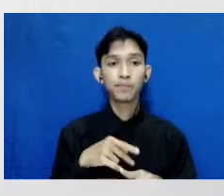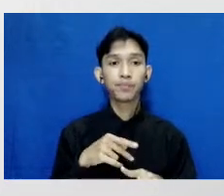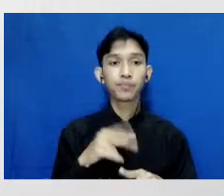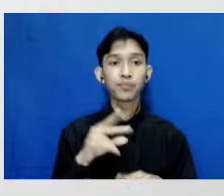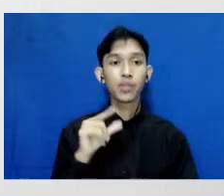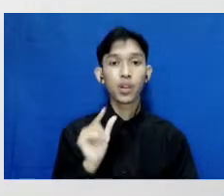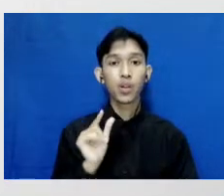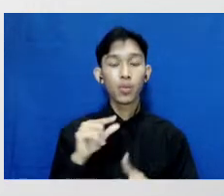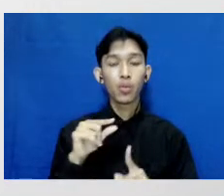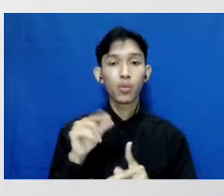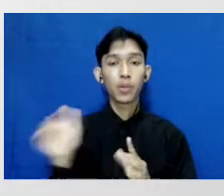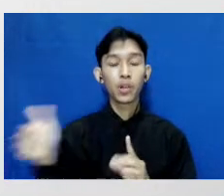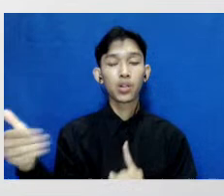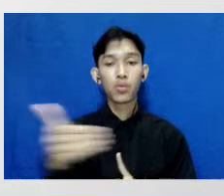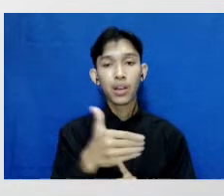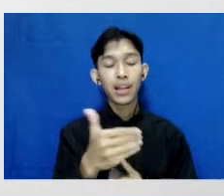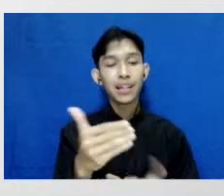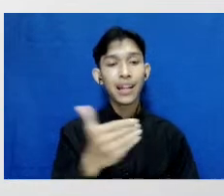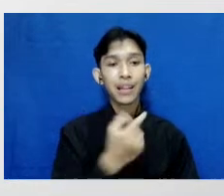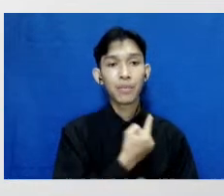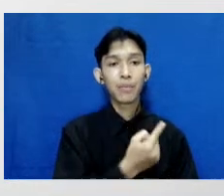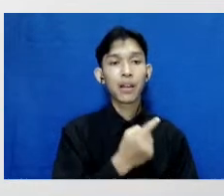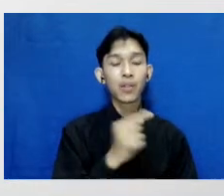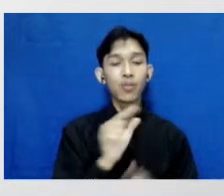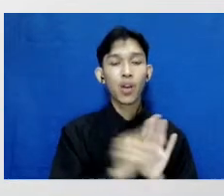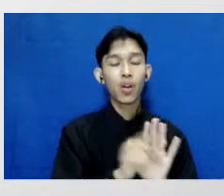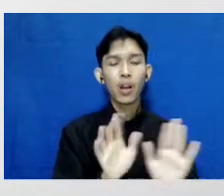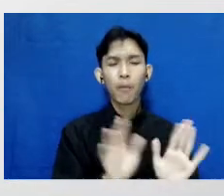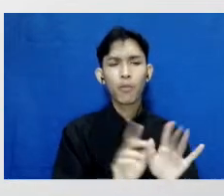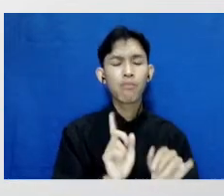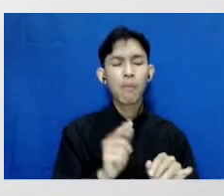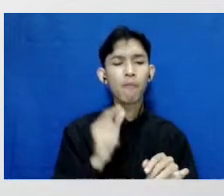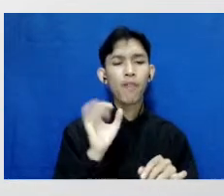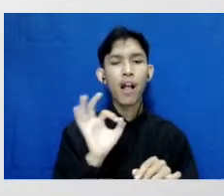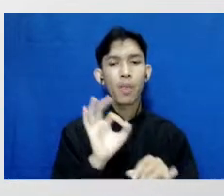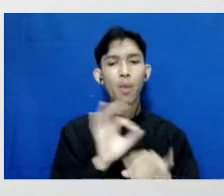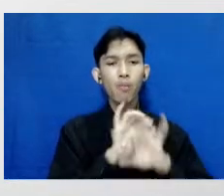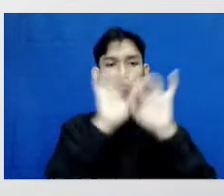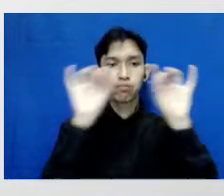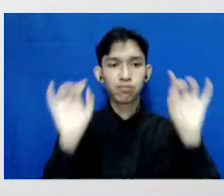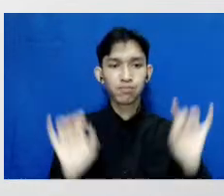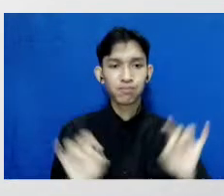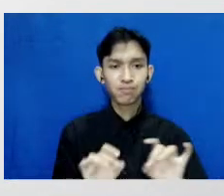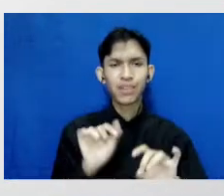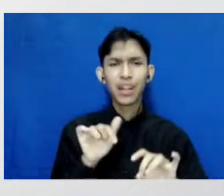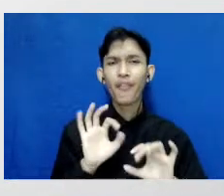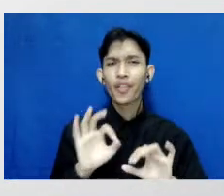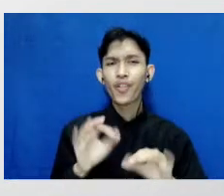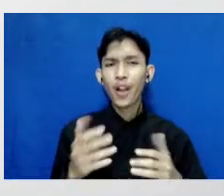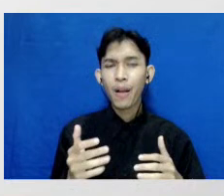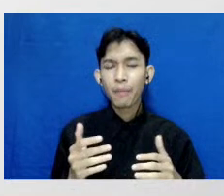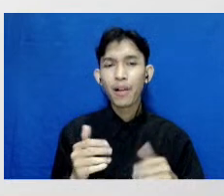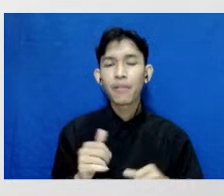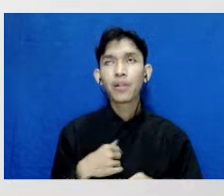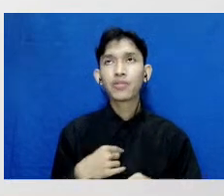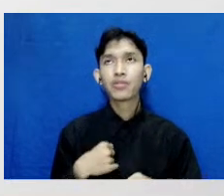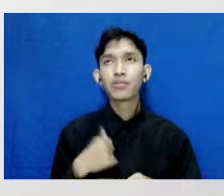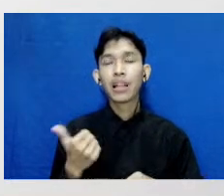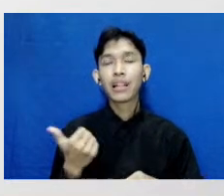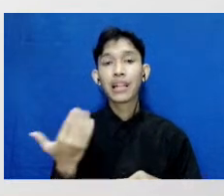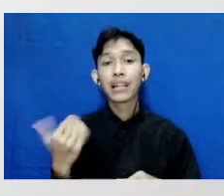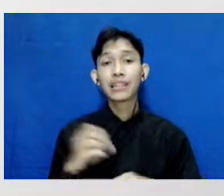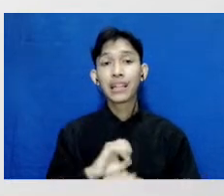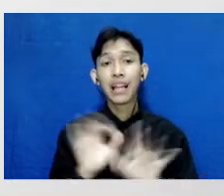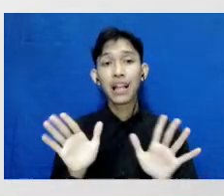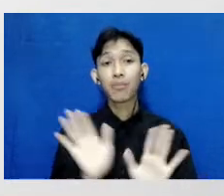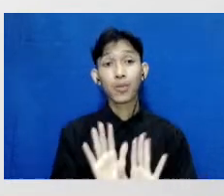RUU Perlindungan Data Pribadi belum kunjung diundangkan karena beberapa faktor-faktor apa saja, Pak? Tadi dijelaskan belum ya? Mungkin